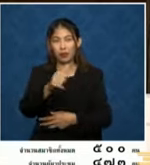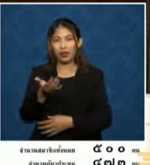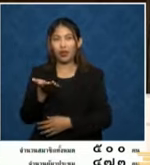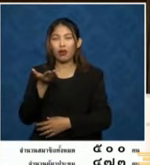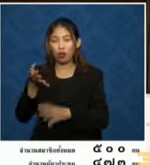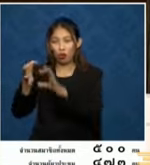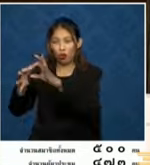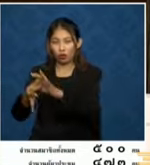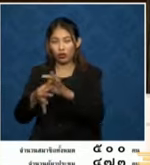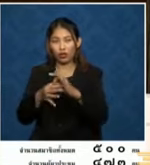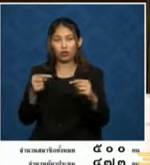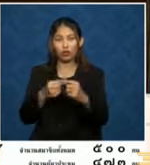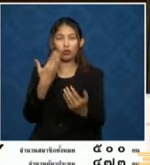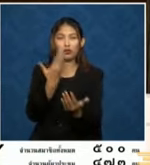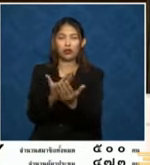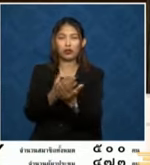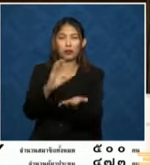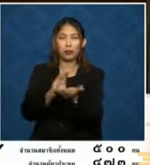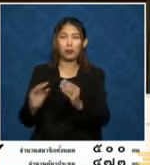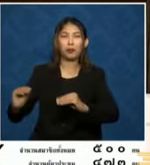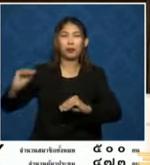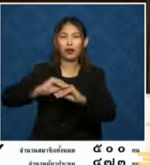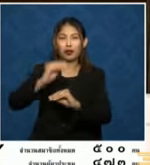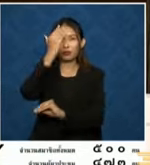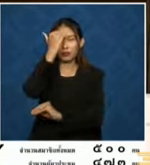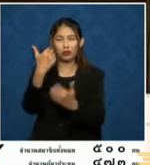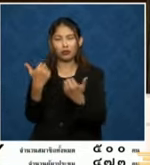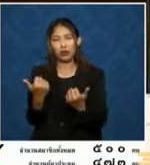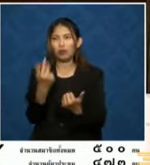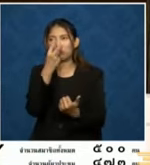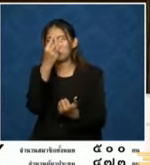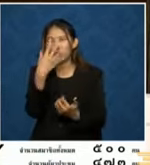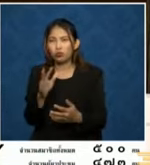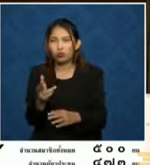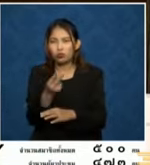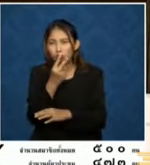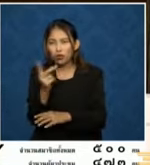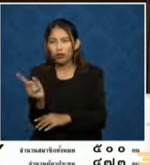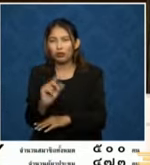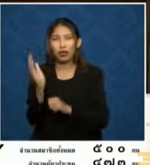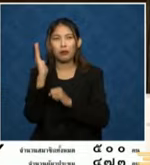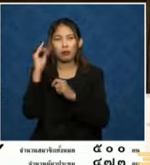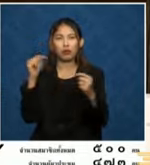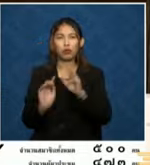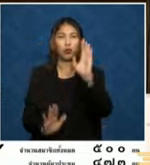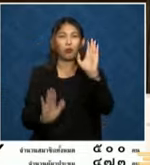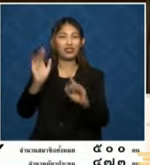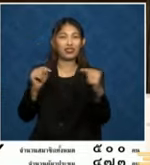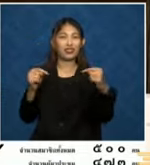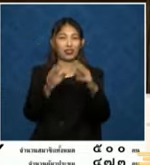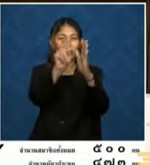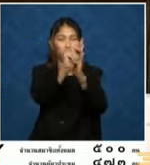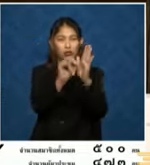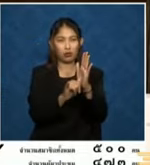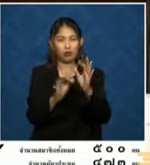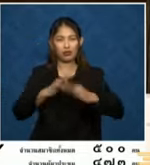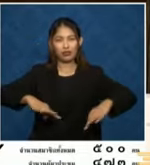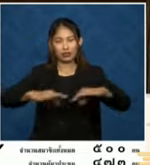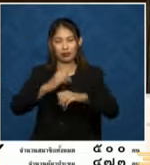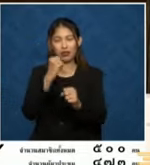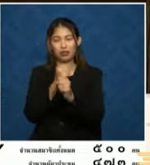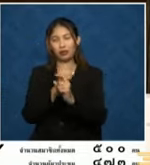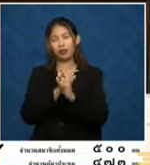ความเชื่อมโยงกับเรื่องของงบประมาณให้มากขึ้นนะครับเพราะว่าตอนนี้ดูเหมือนจะเป็นการอภิปรายในเรื่องของการทำประชามติในเชิงนโยบายนะครับก็จะให้เป็นเรื่องนโยบ